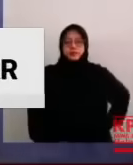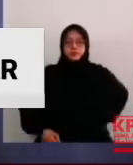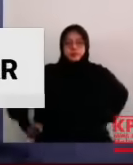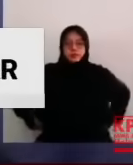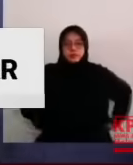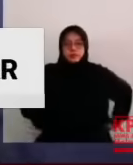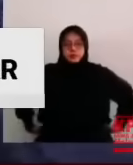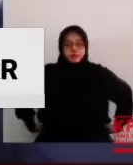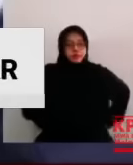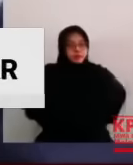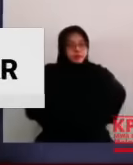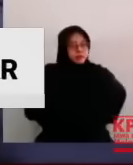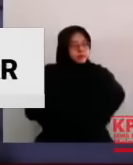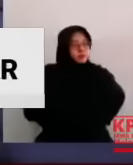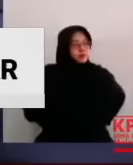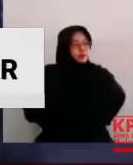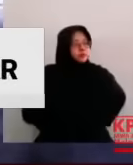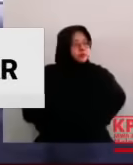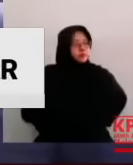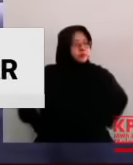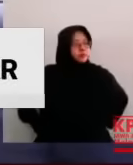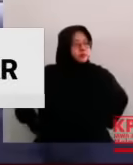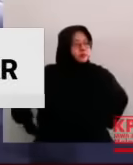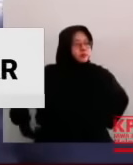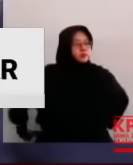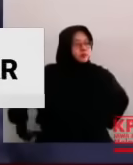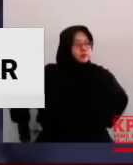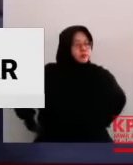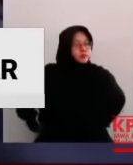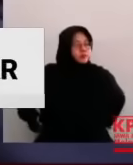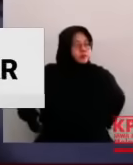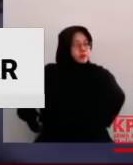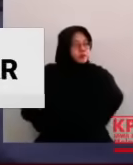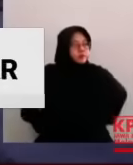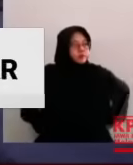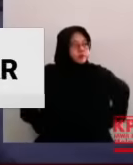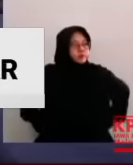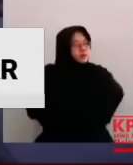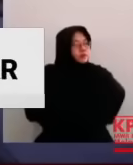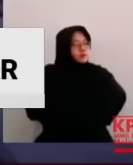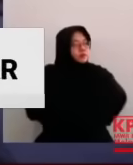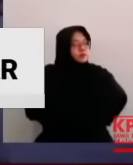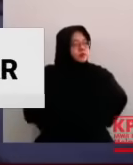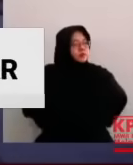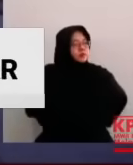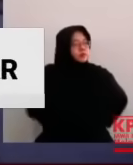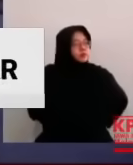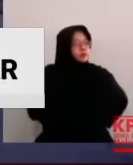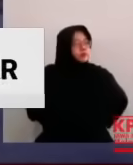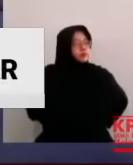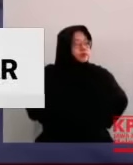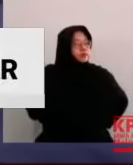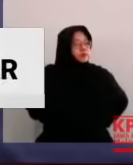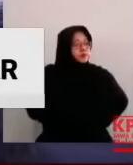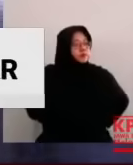Jawa Barat ini adalah suasana penjagaan ketat pun juga sudah ada di sekitaran KP Jawa Barat kita